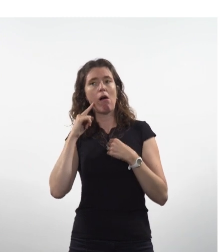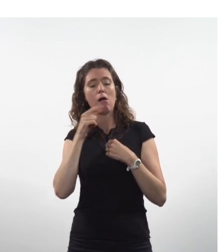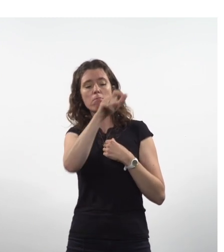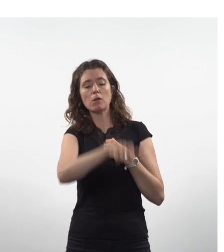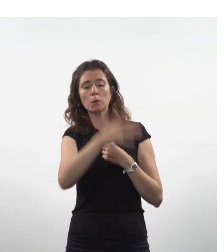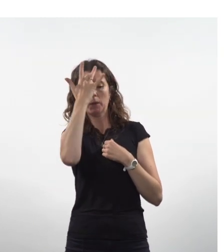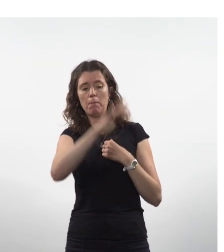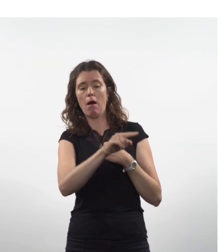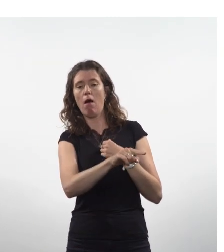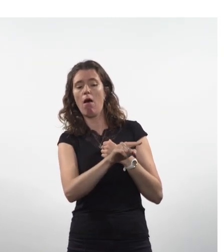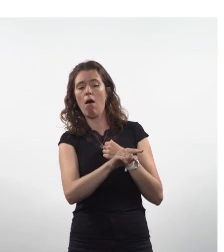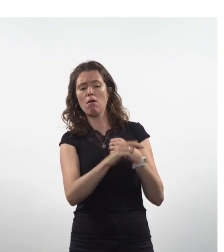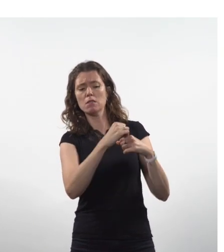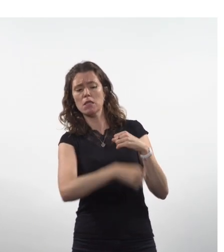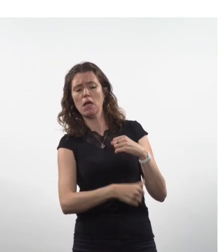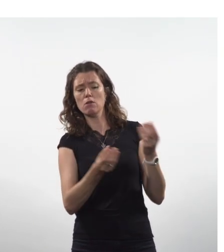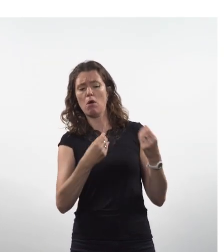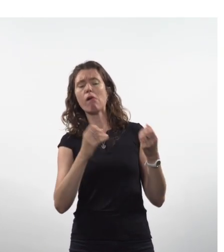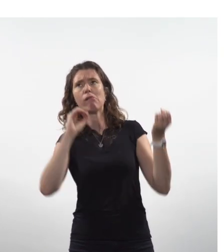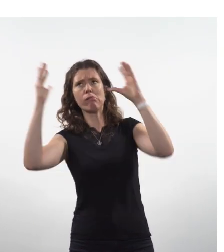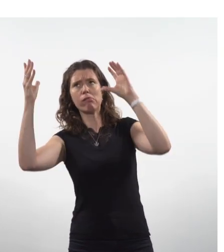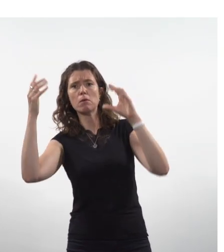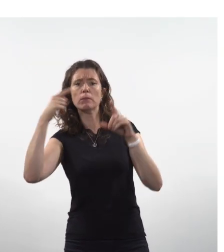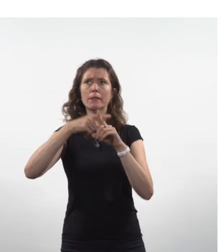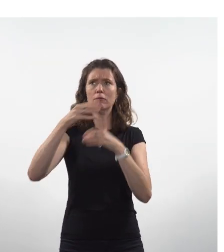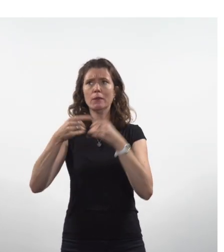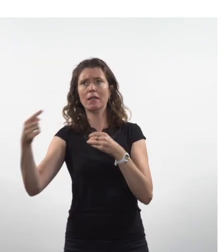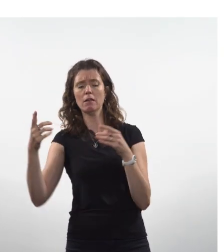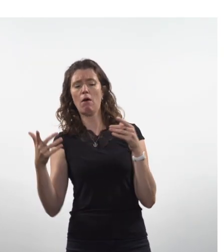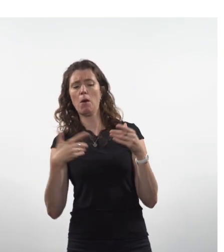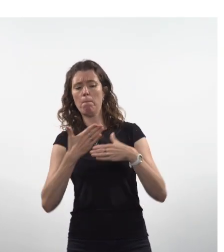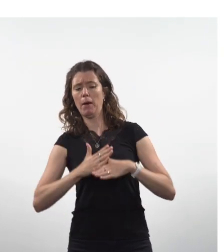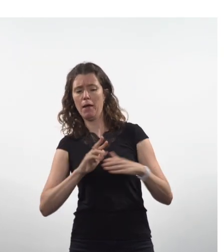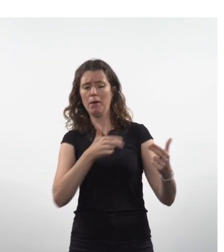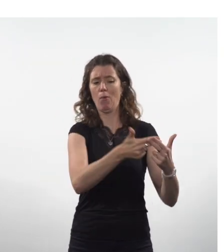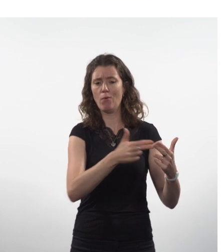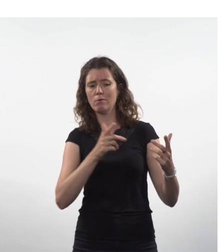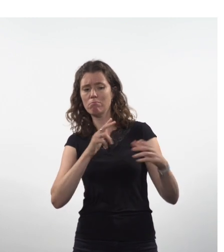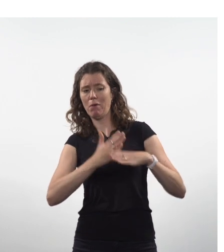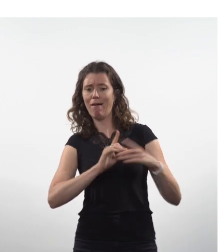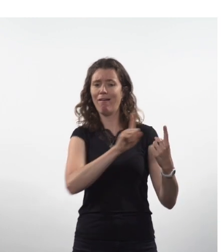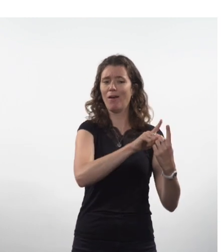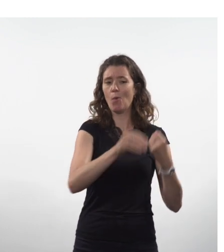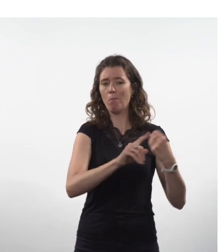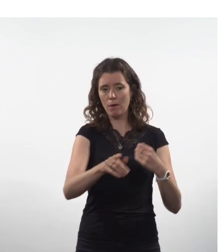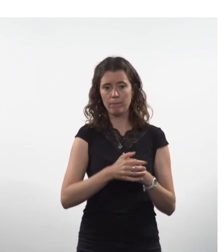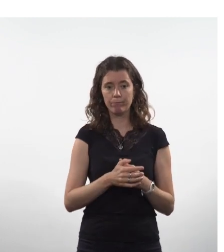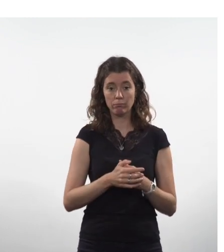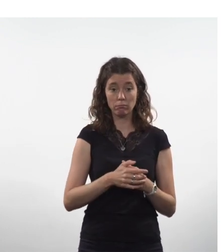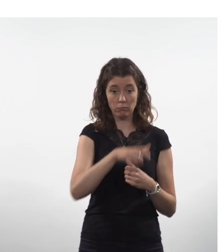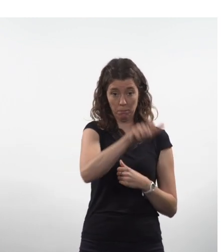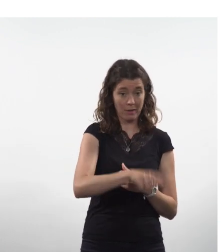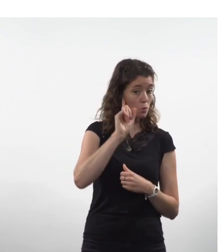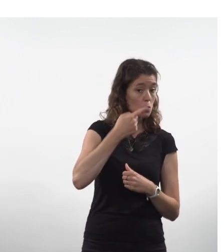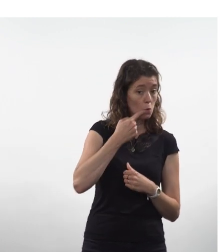connais pas a une apparence qui m'évoque que, et ce qui me permet de me préparer un petit peu à la rencontre. Et il se trouve que pour les sourds, on a ce